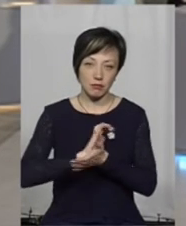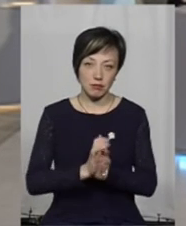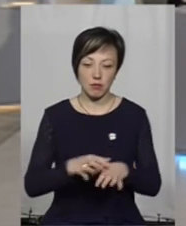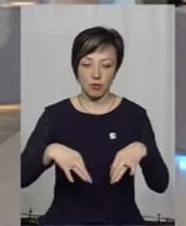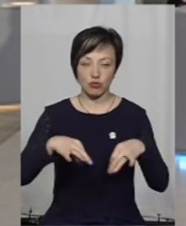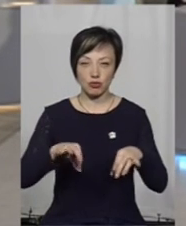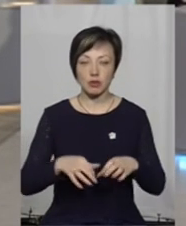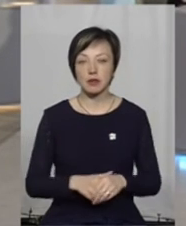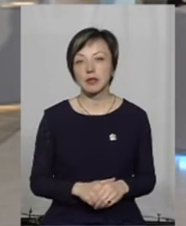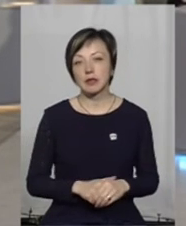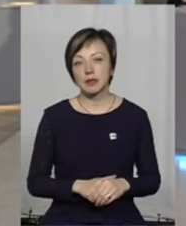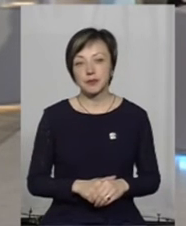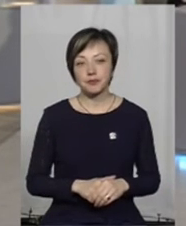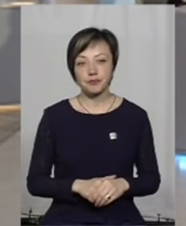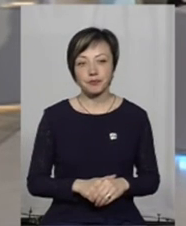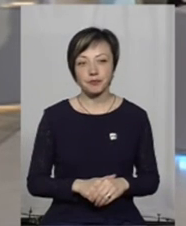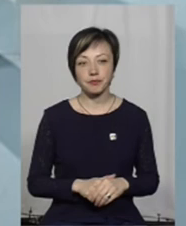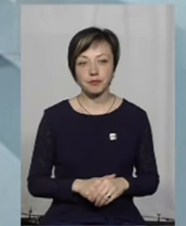ту кількість, яка в години пік.